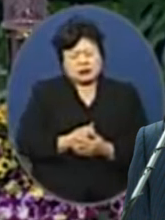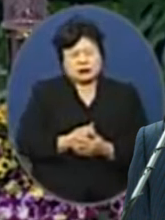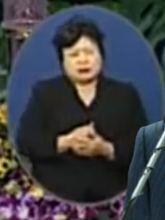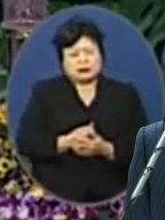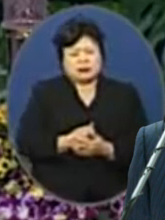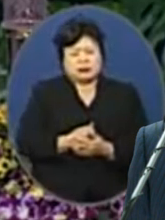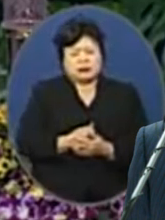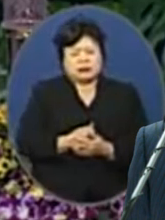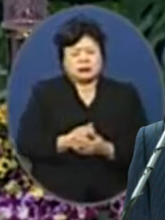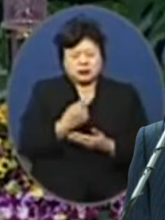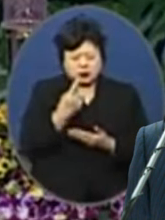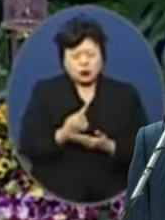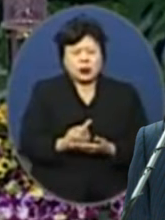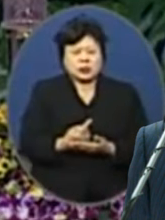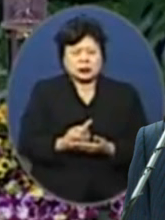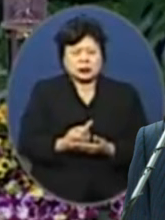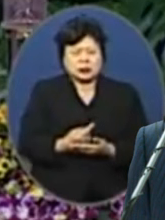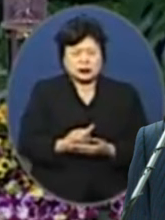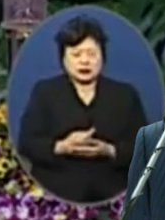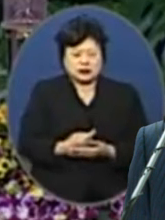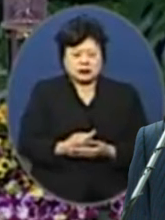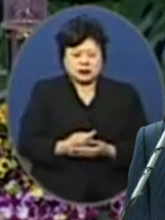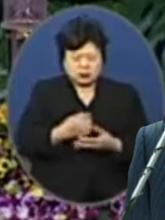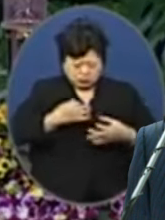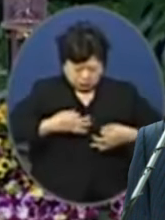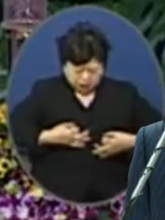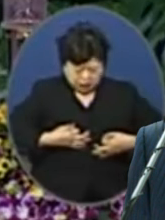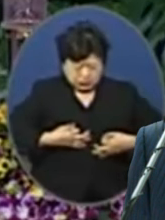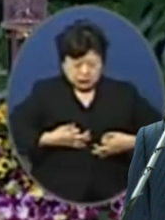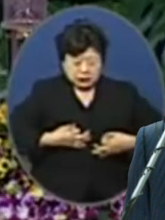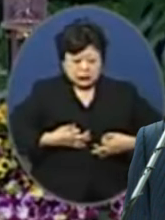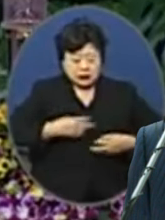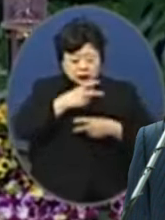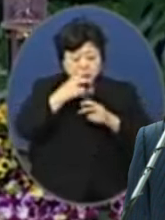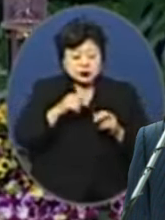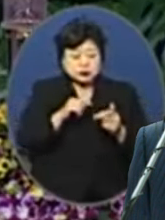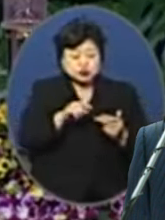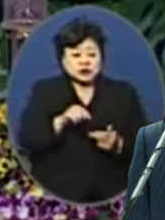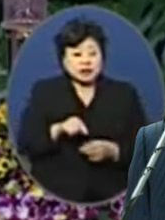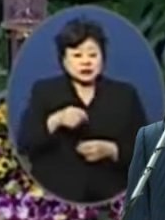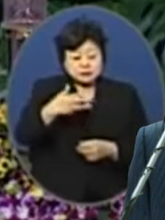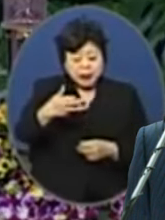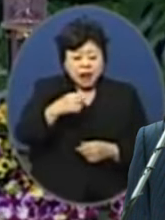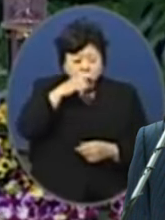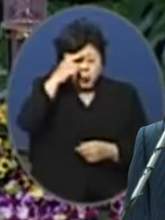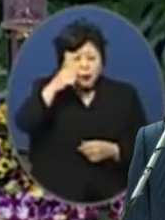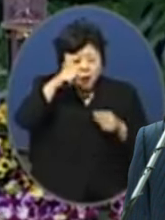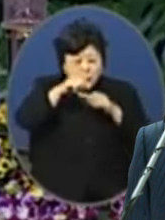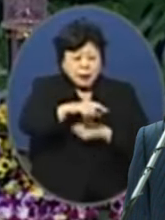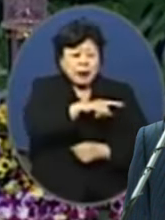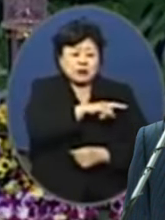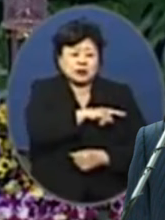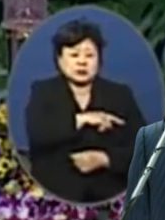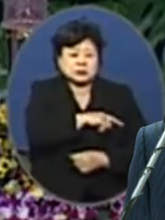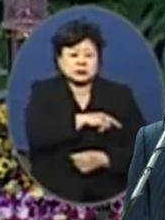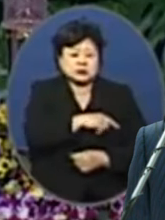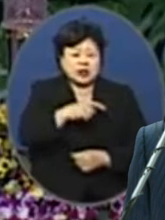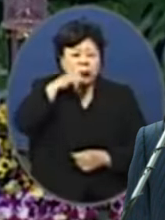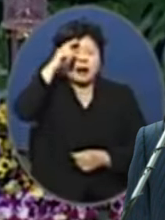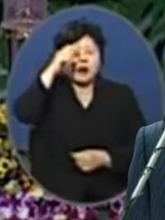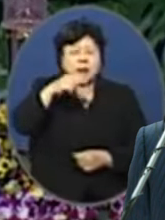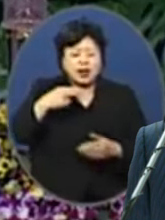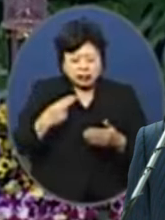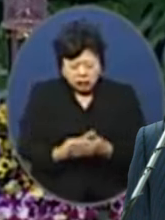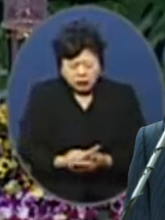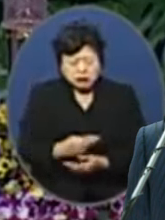다 오지 않았나 깊 살펴봐야 되는 것니다서 16장 18절에 교 의 선봉이요 만한 마음은